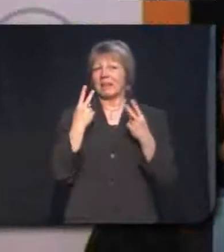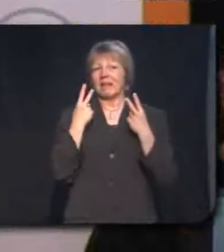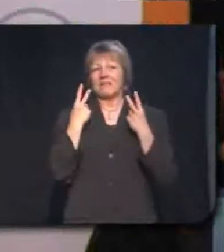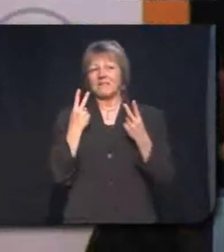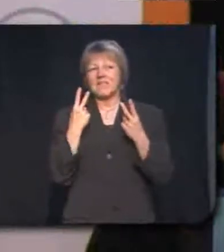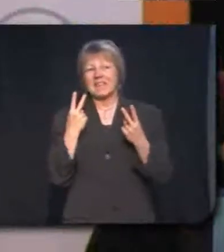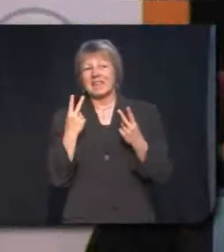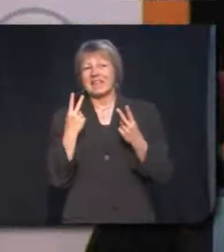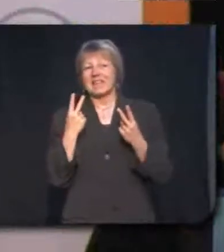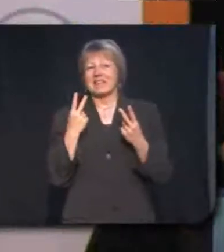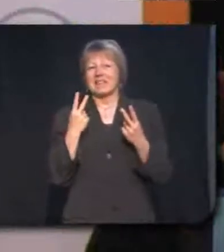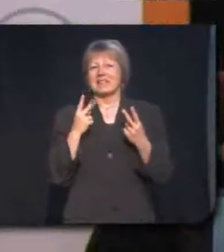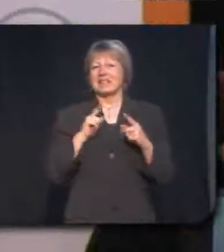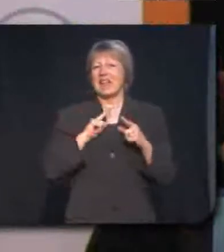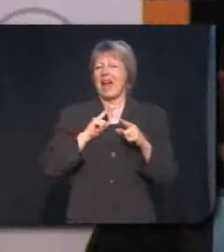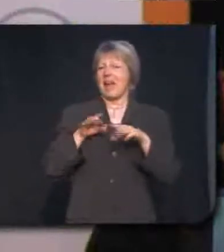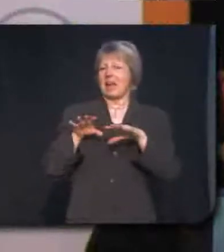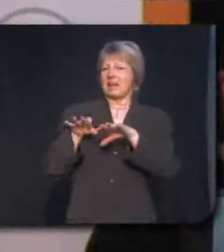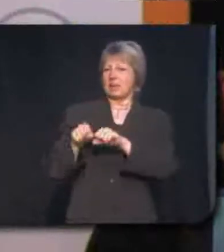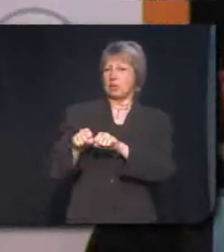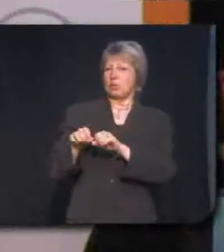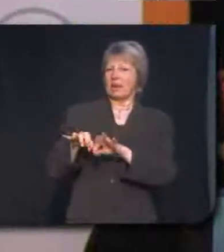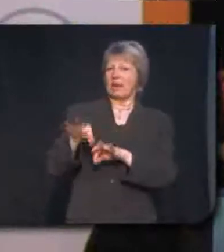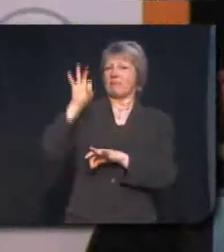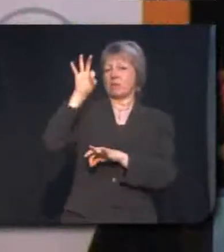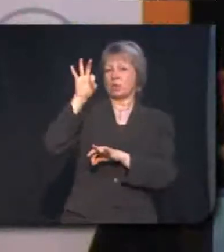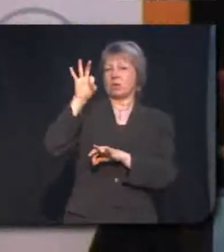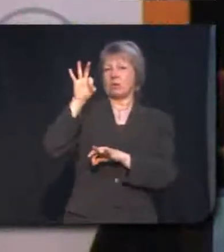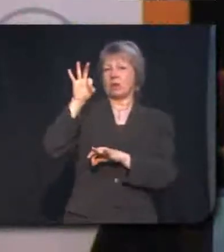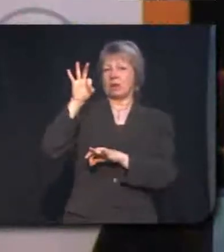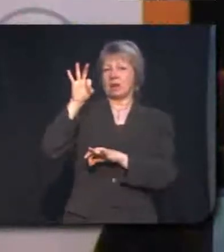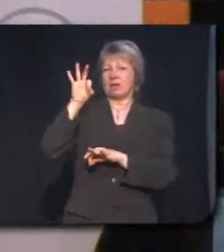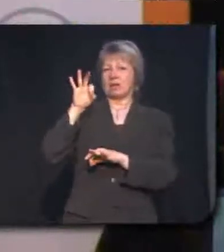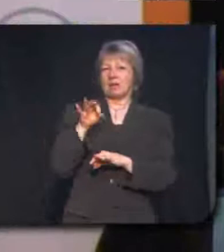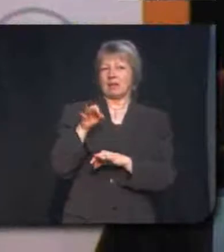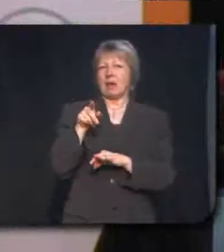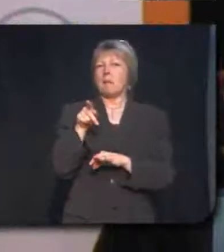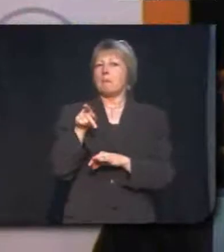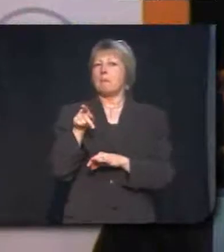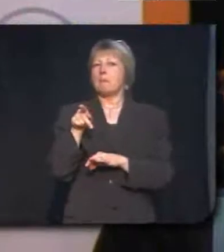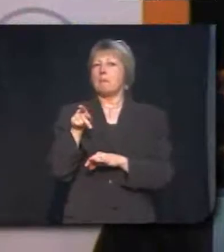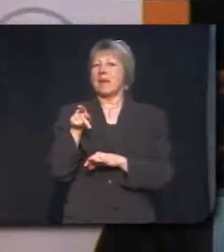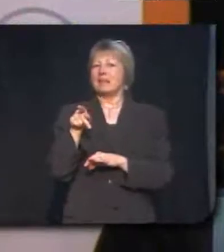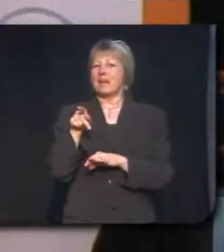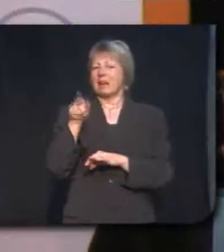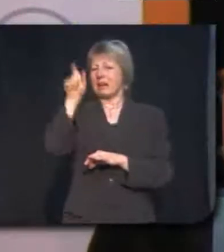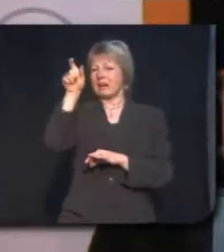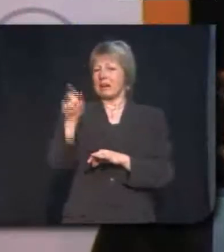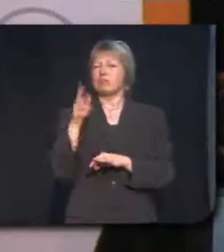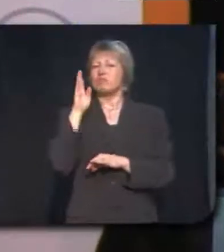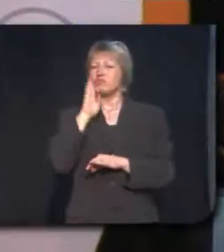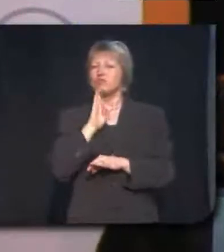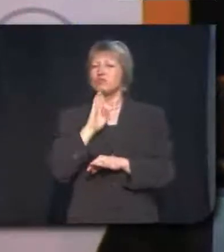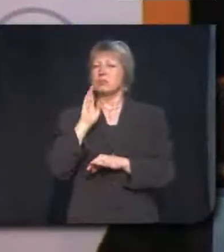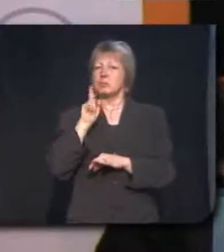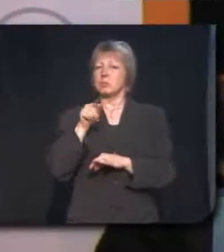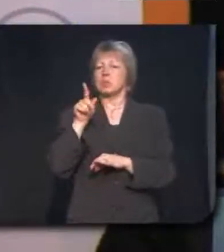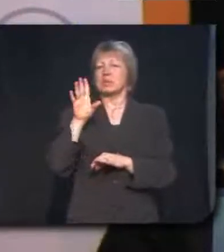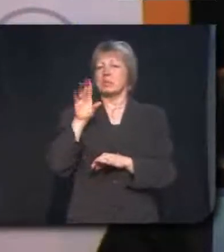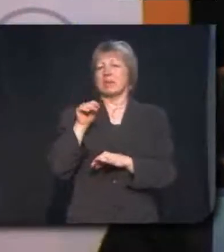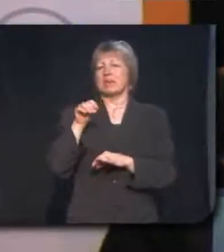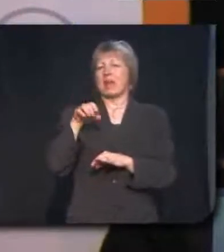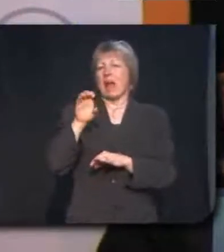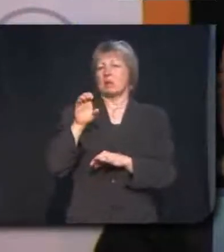pettere jucktkov gefundene Patrick möchte bitte beim antragsbüro mit einem gültigen Lichtbildausweis